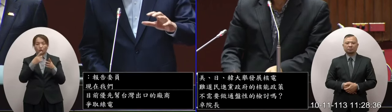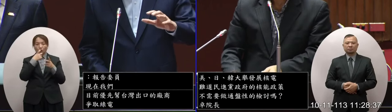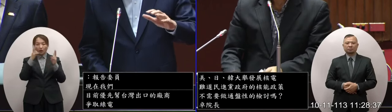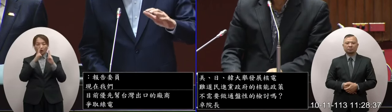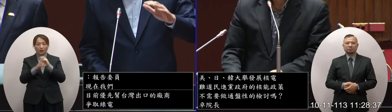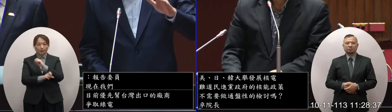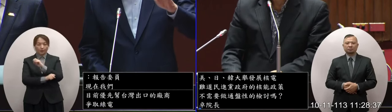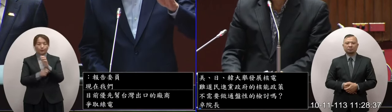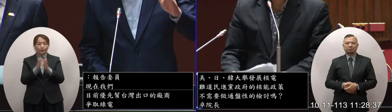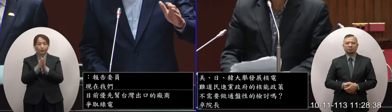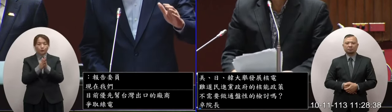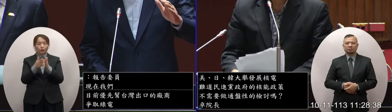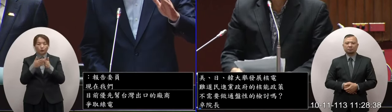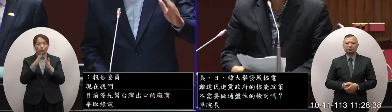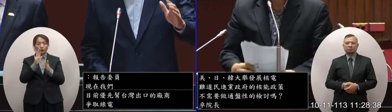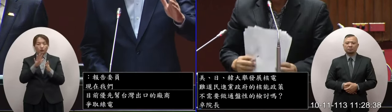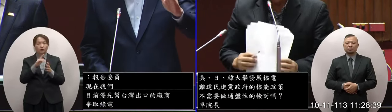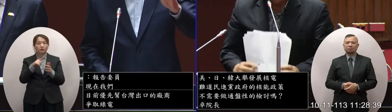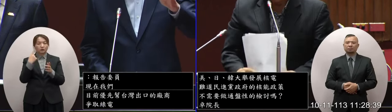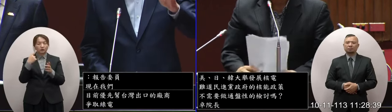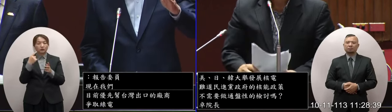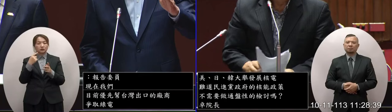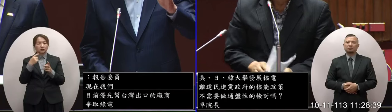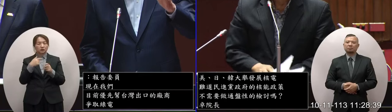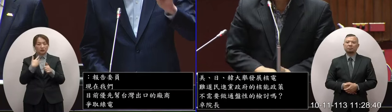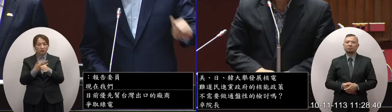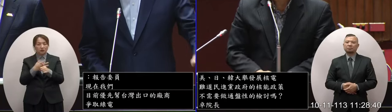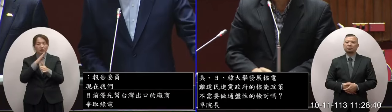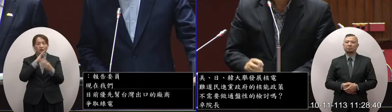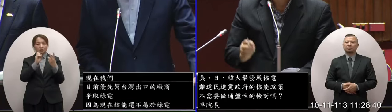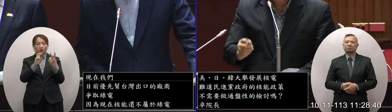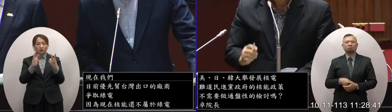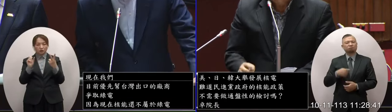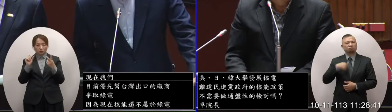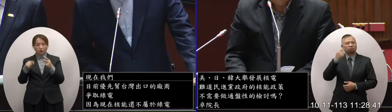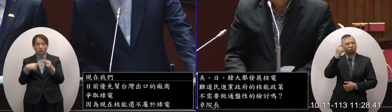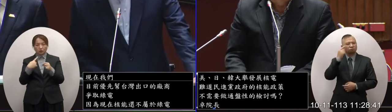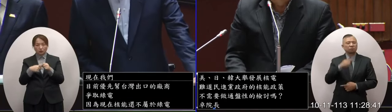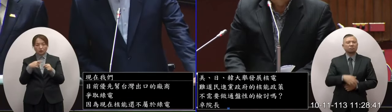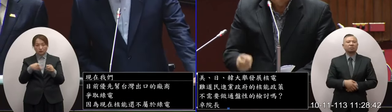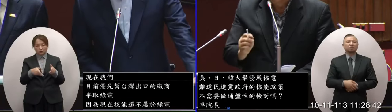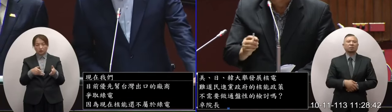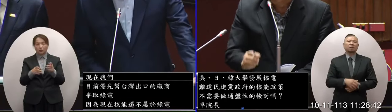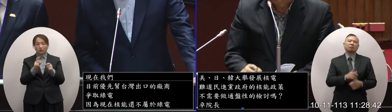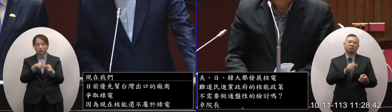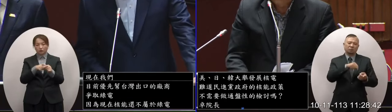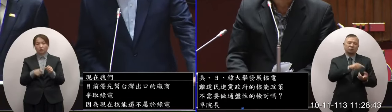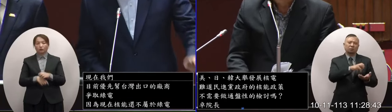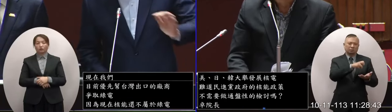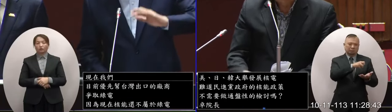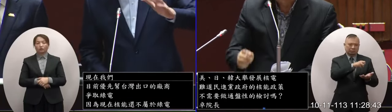的需求。然后再来就赶快的来满足2050年的零碳。 我是认为以核养绿的，